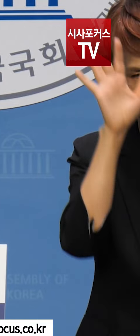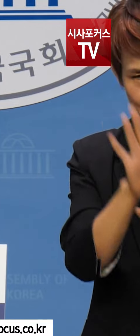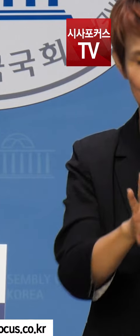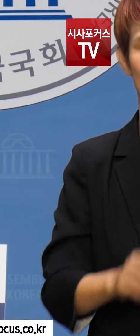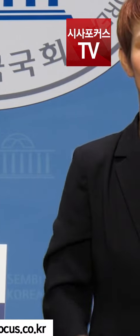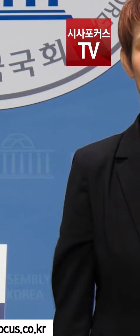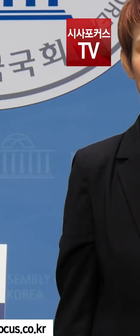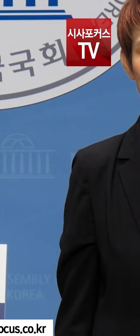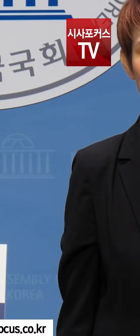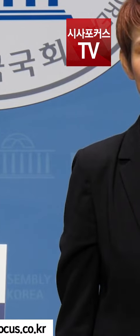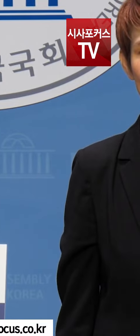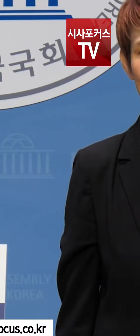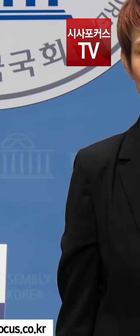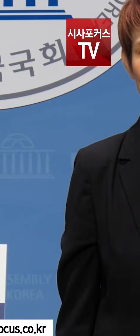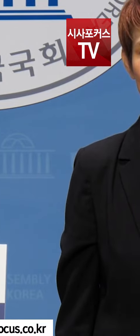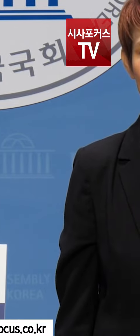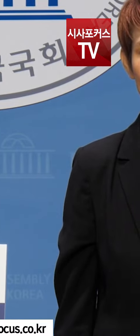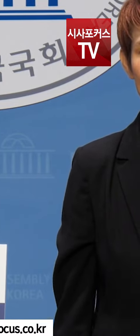보았습니다.